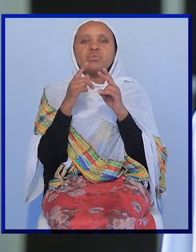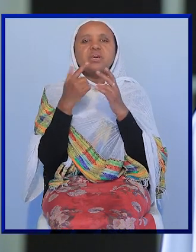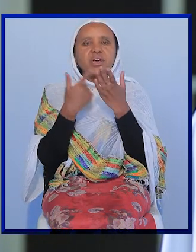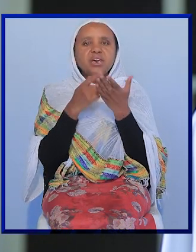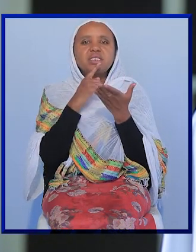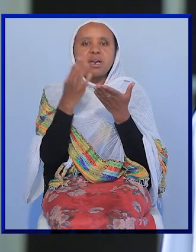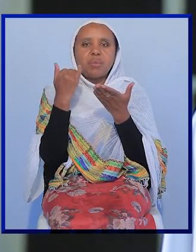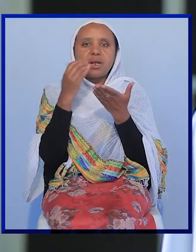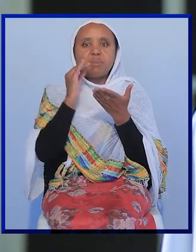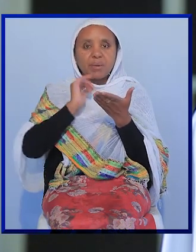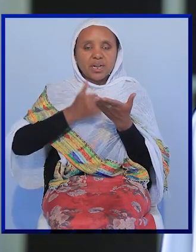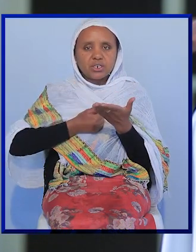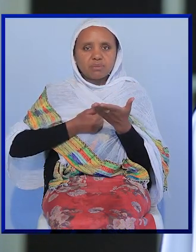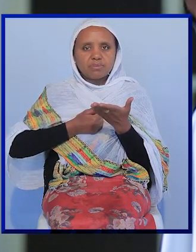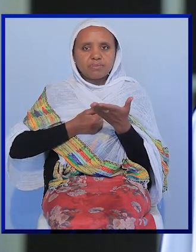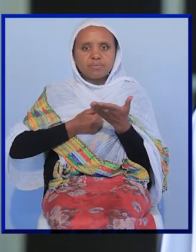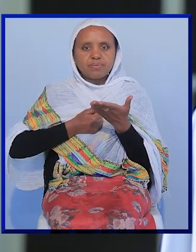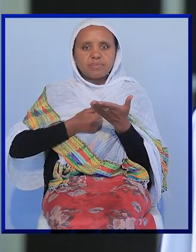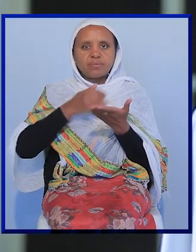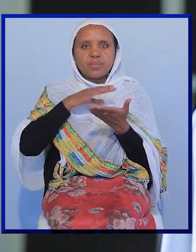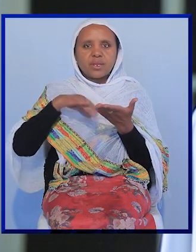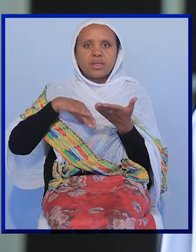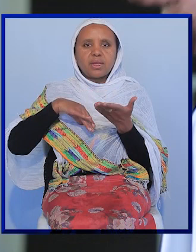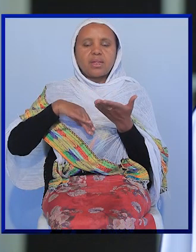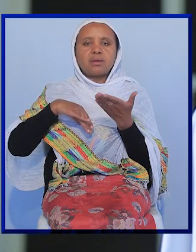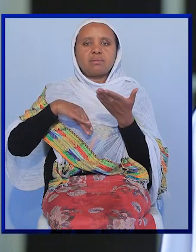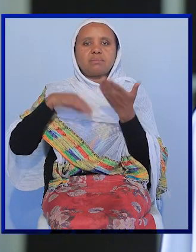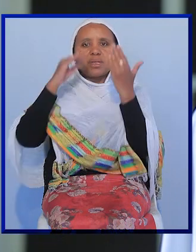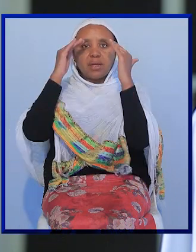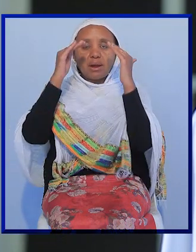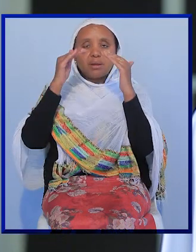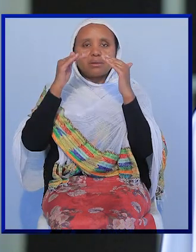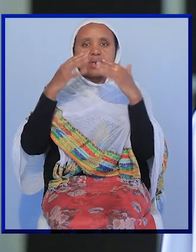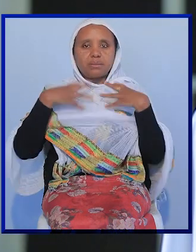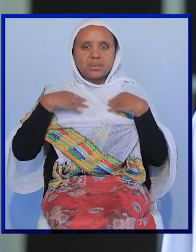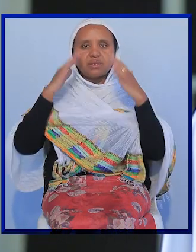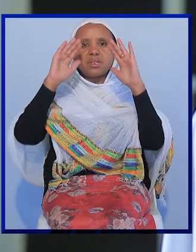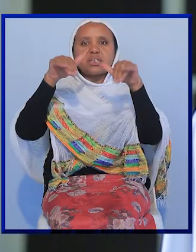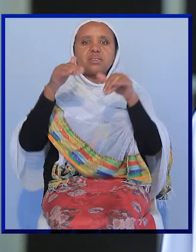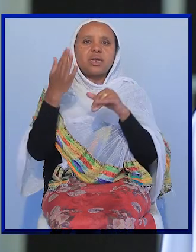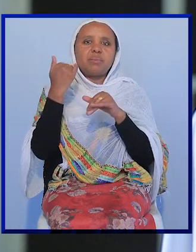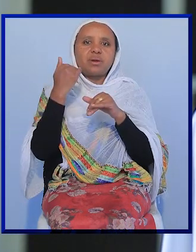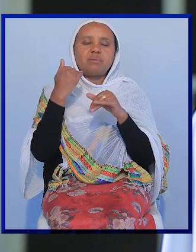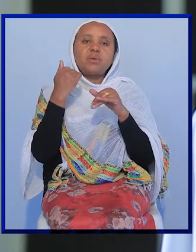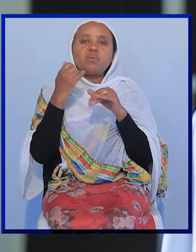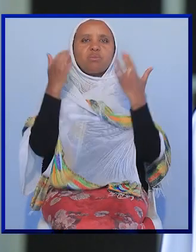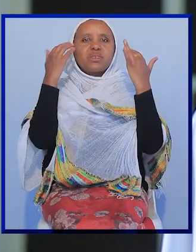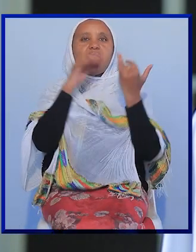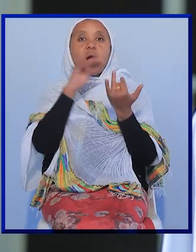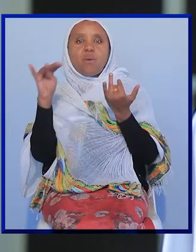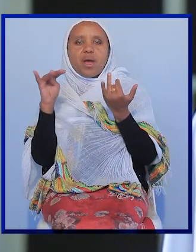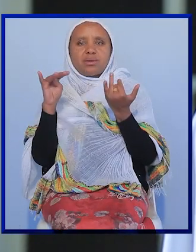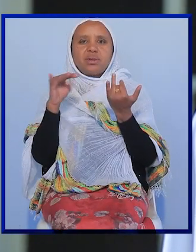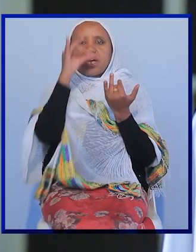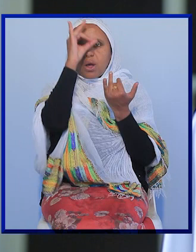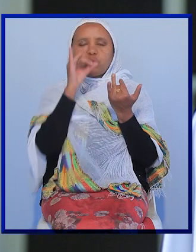ነበረ። እመቤታችንም የጌታን መጠቅለያ እዛ ላይ ታሰጣ ነበረ ብለው ምስራቃውያን ሊቃውንት ይሞግታሉ። ስለዚህ በዚህ